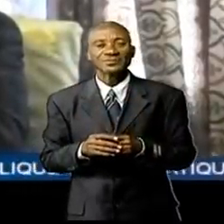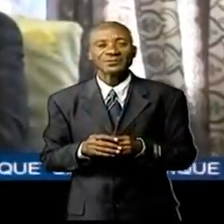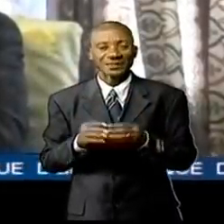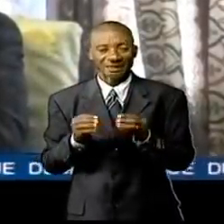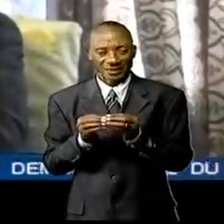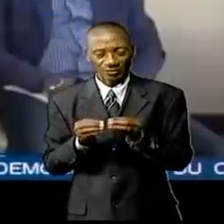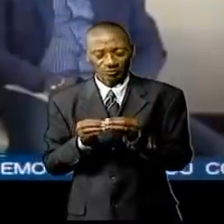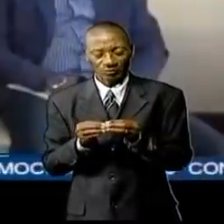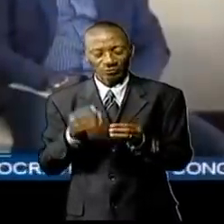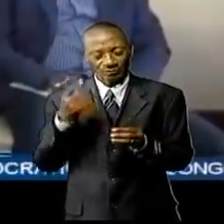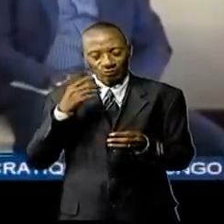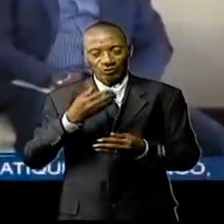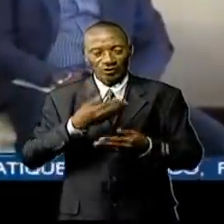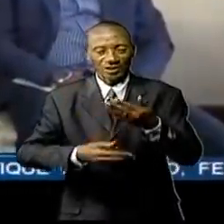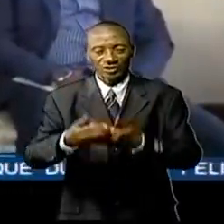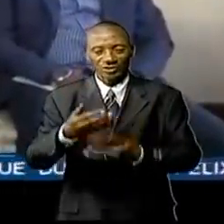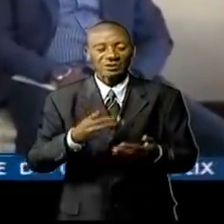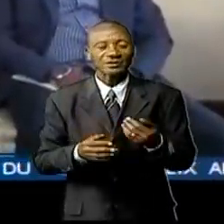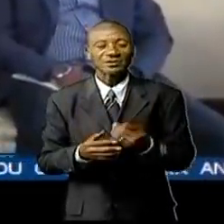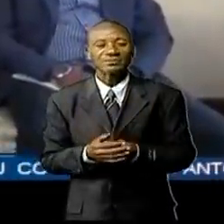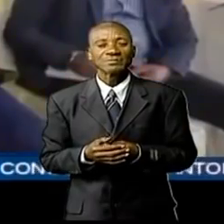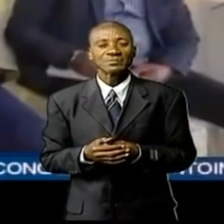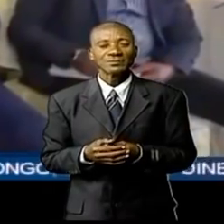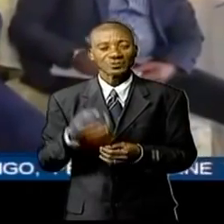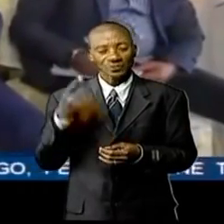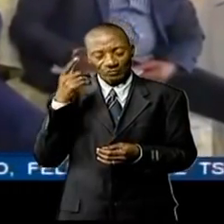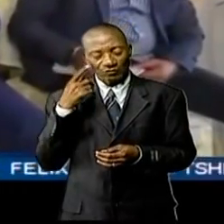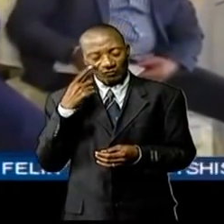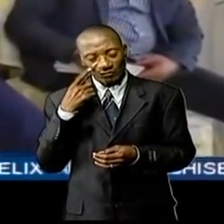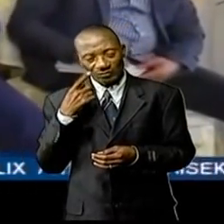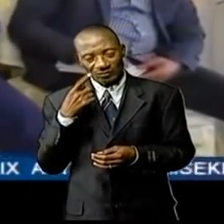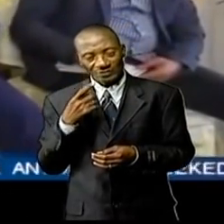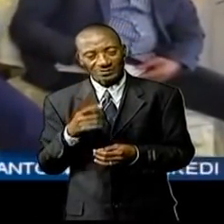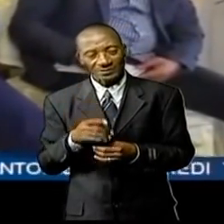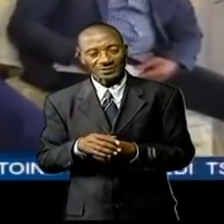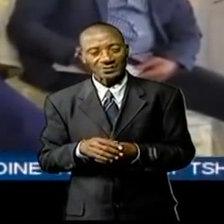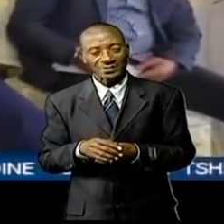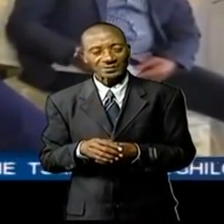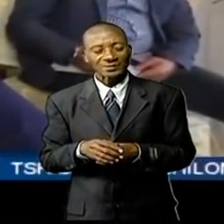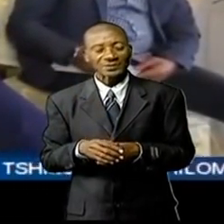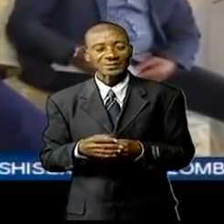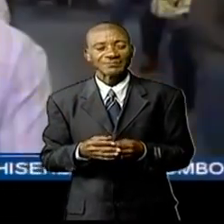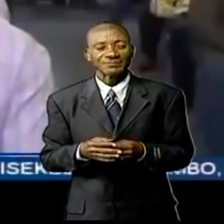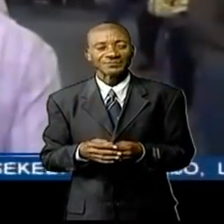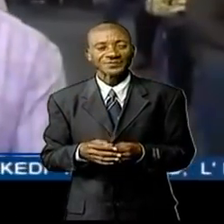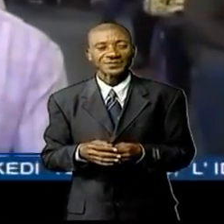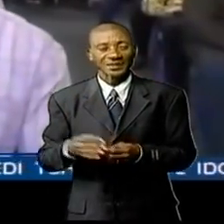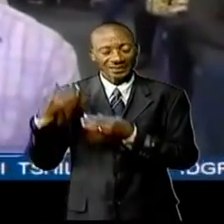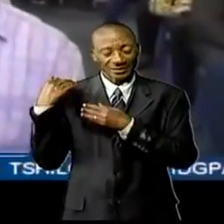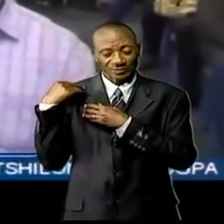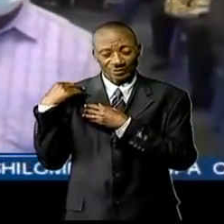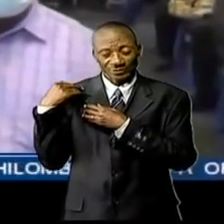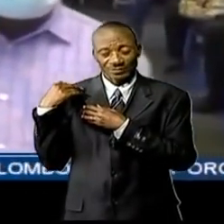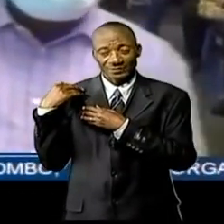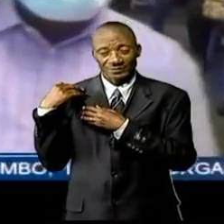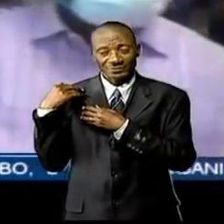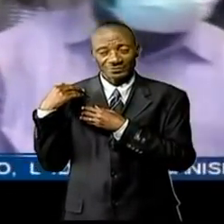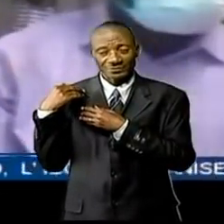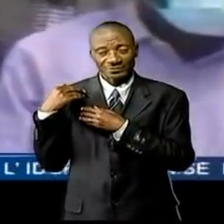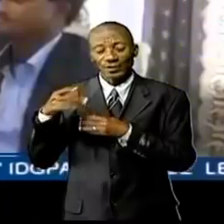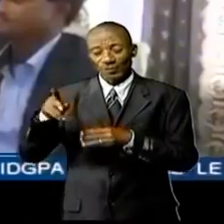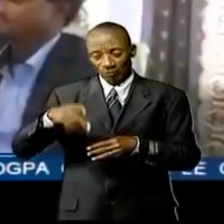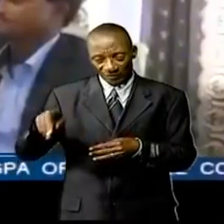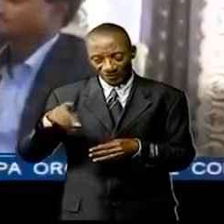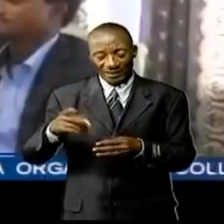un échange. Son collègue de l'agriculture assume l'intérim aux mines, le commissaire provincial en charge des transports, le directeur provincial de